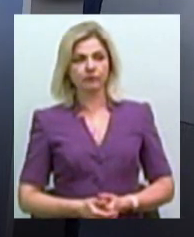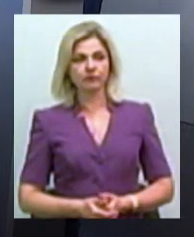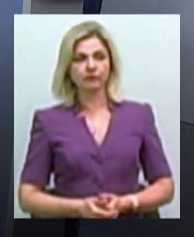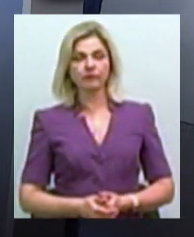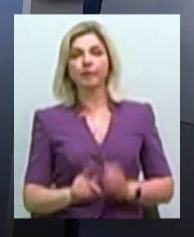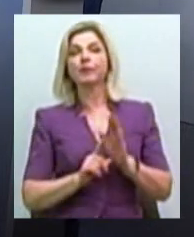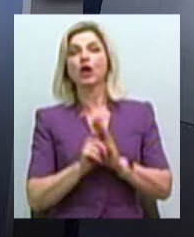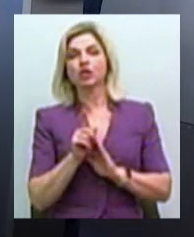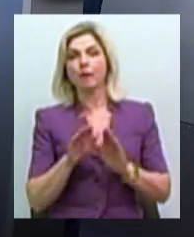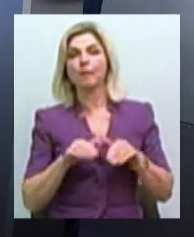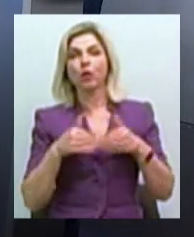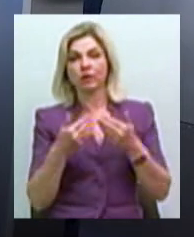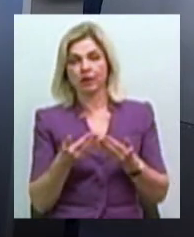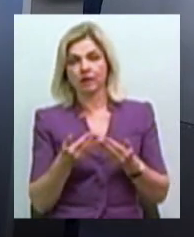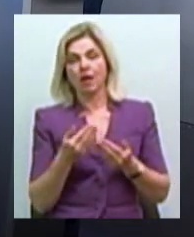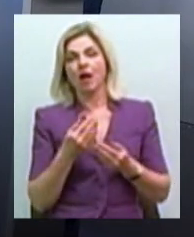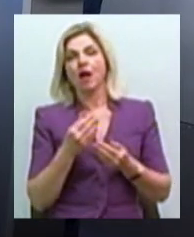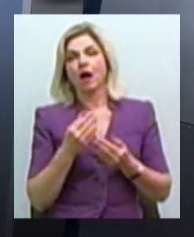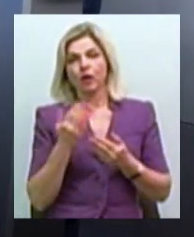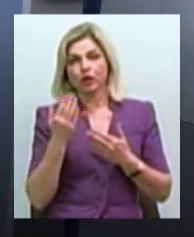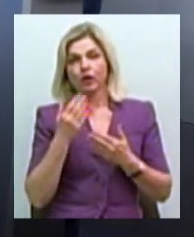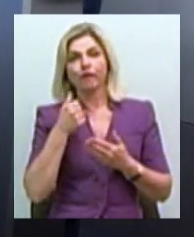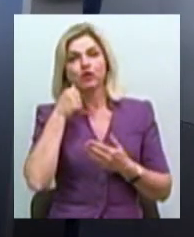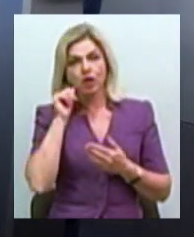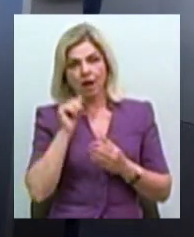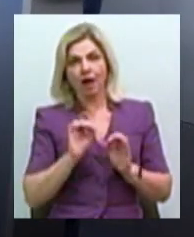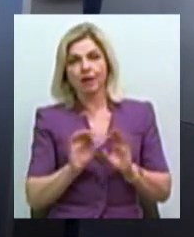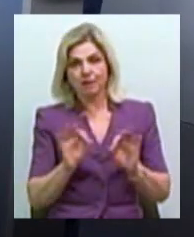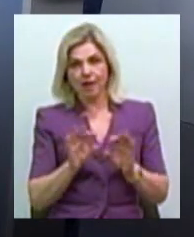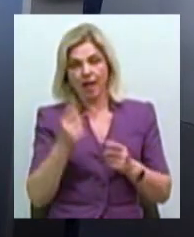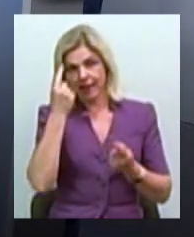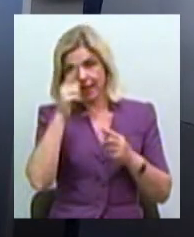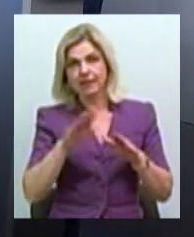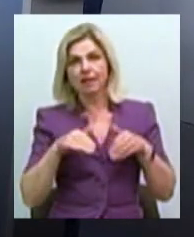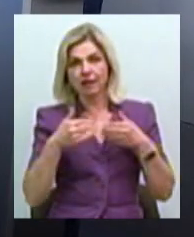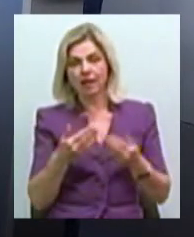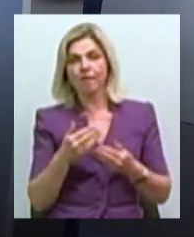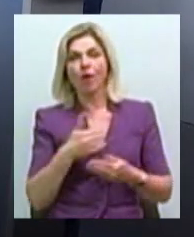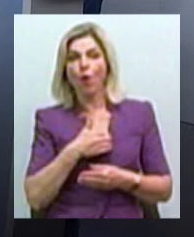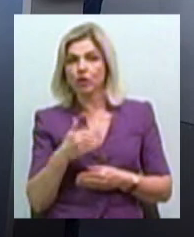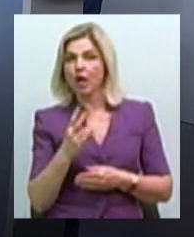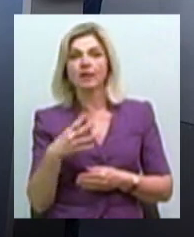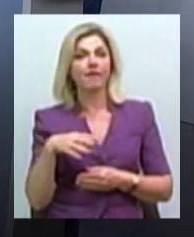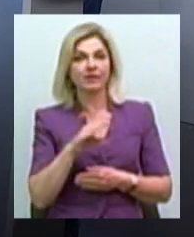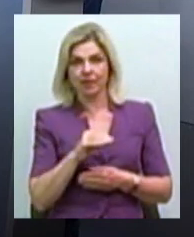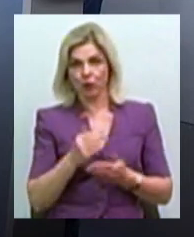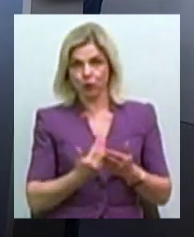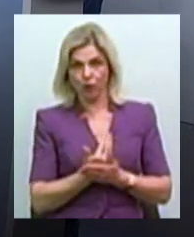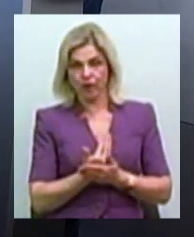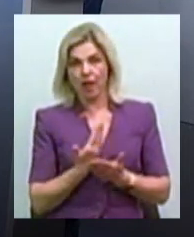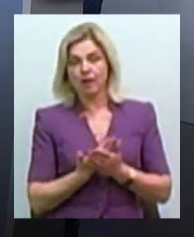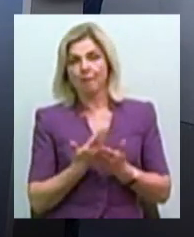Спочатку пропоную пройтися по цих озвучених вчора ініціативах, хоча не всі вони нові. Знову ж таки, наприклад, звернення